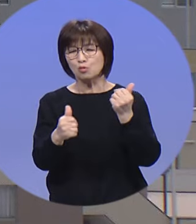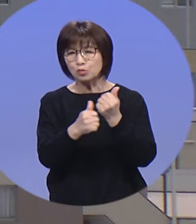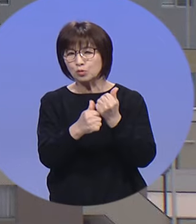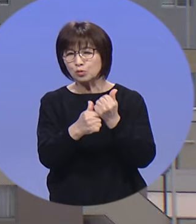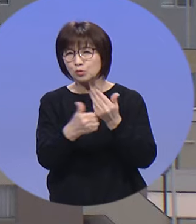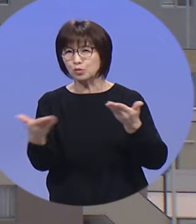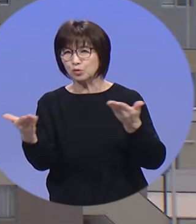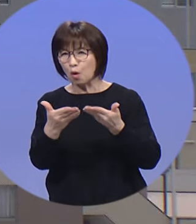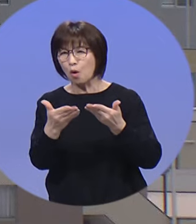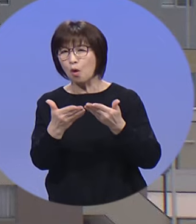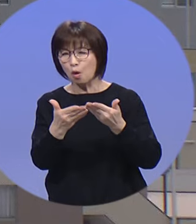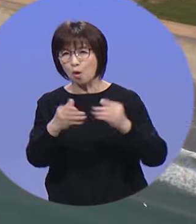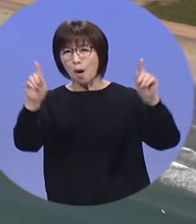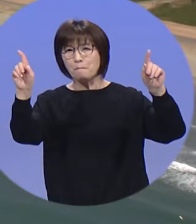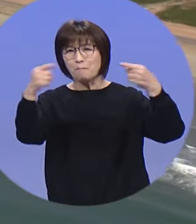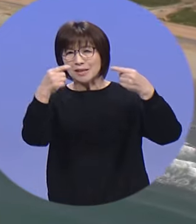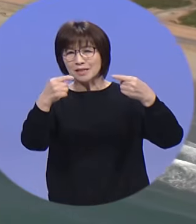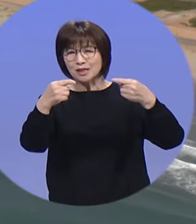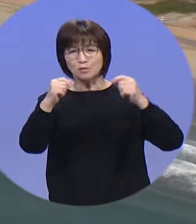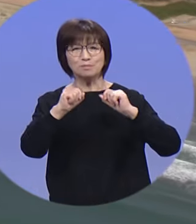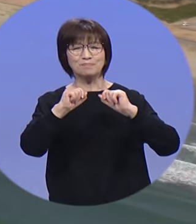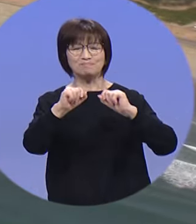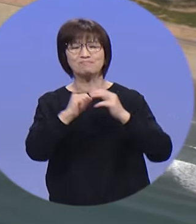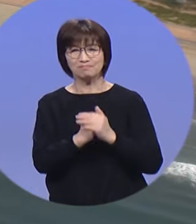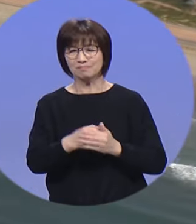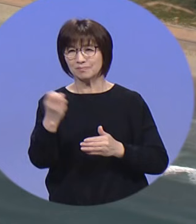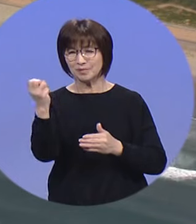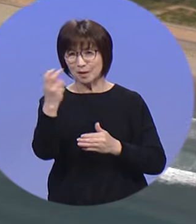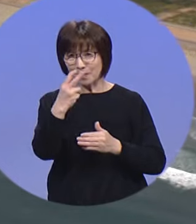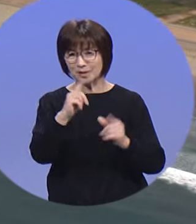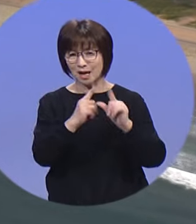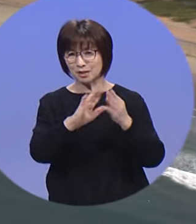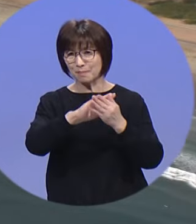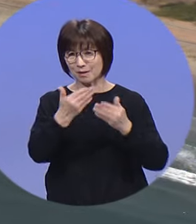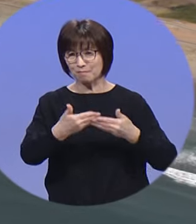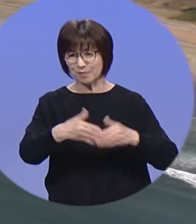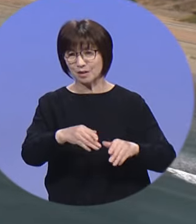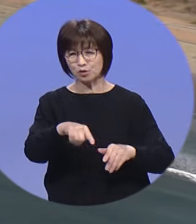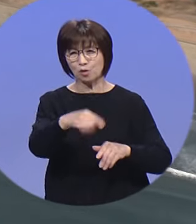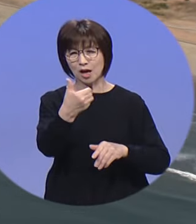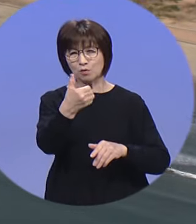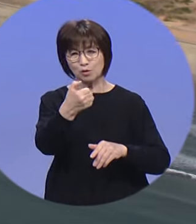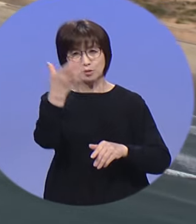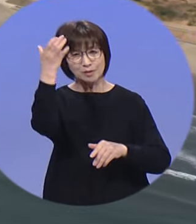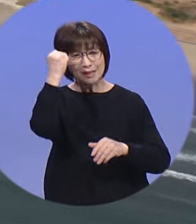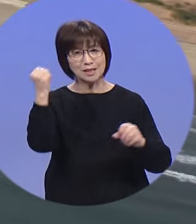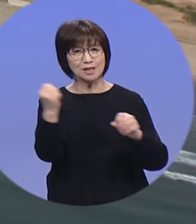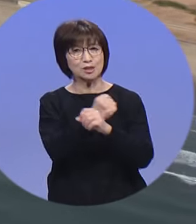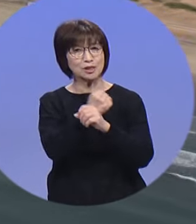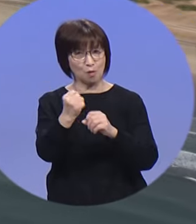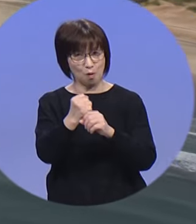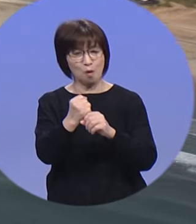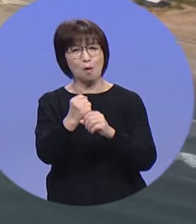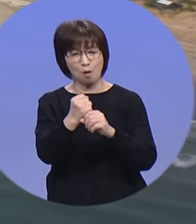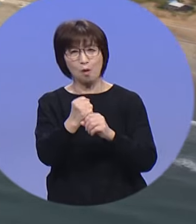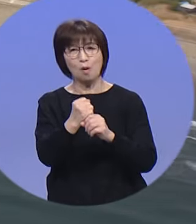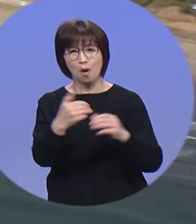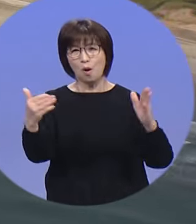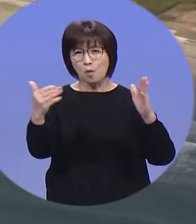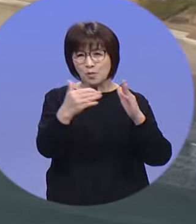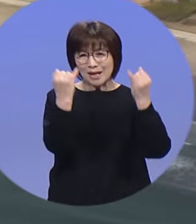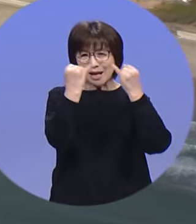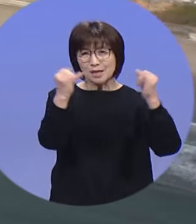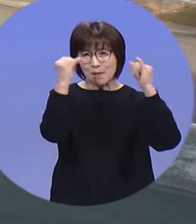方とのマッチングに取り組みます。また千葉県誕生150周年記念事業のフィナーレイベント